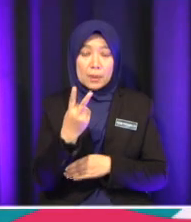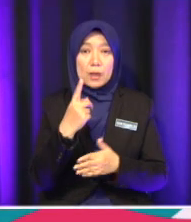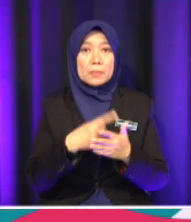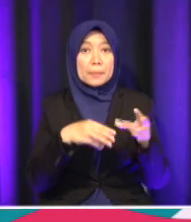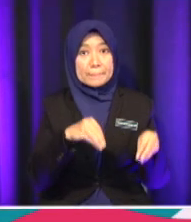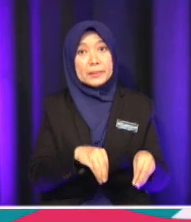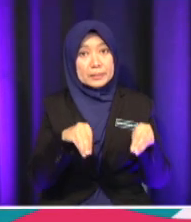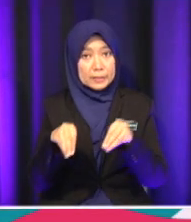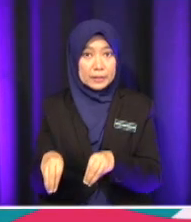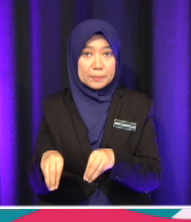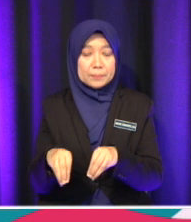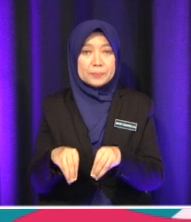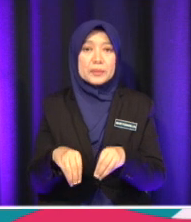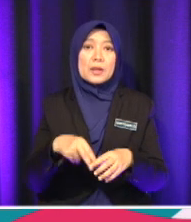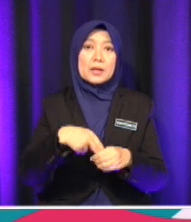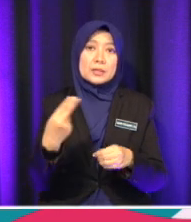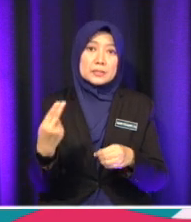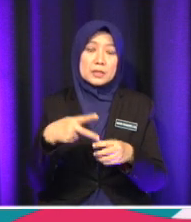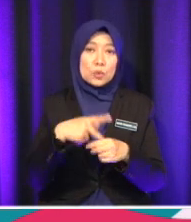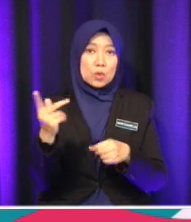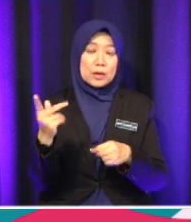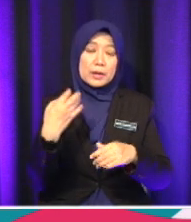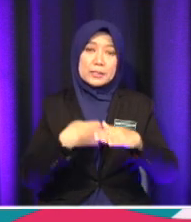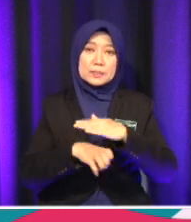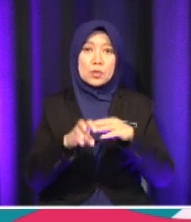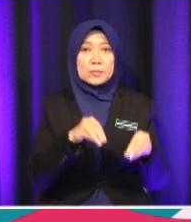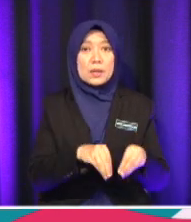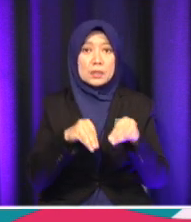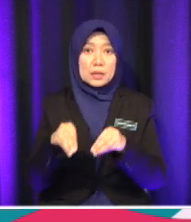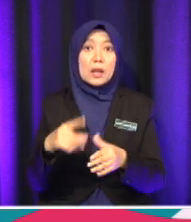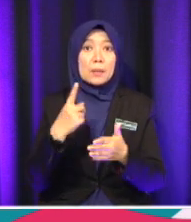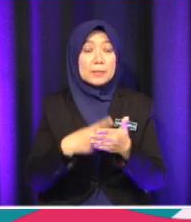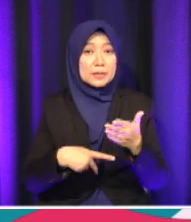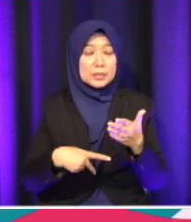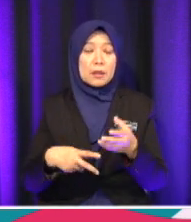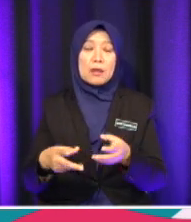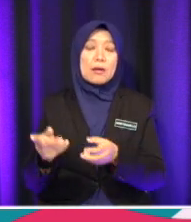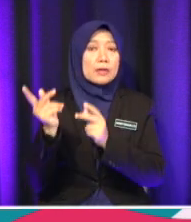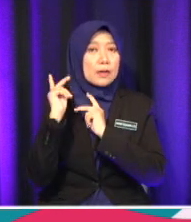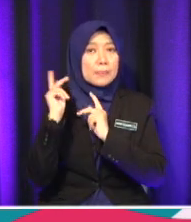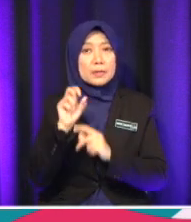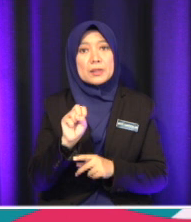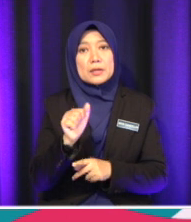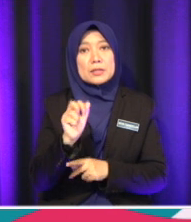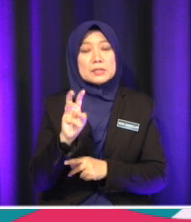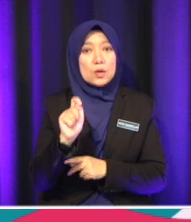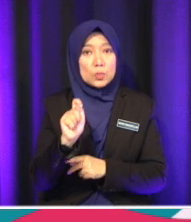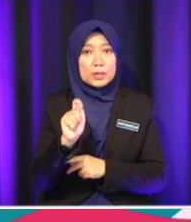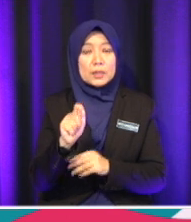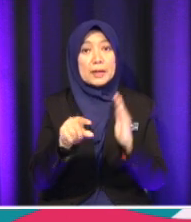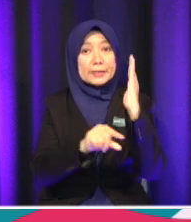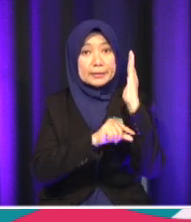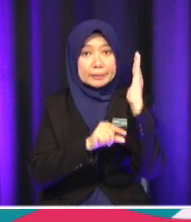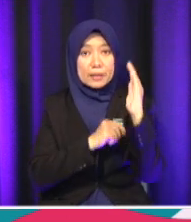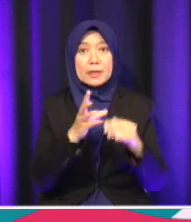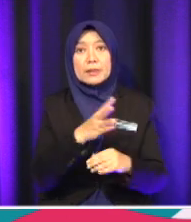yaitu hasil keluaran sektor pertanian seperti kelapa sawit getah dan kayu